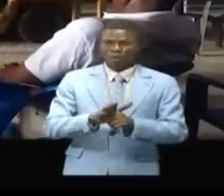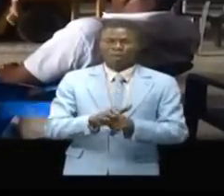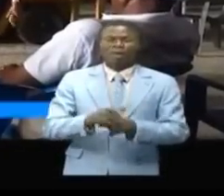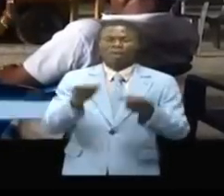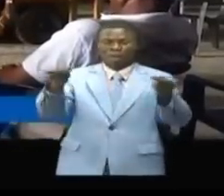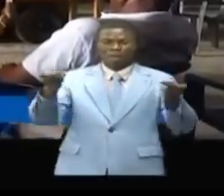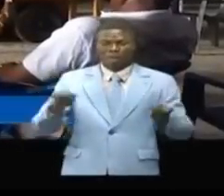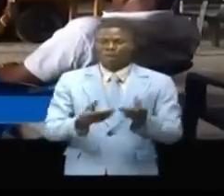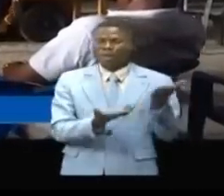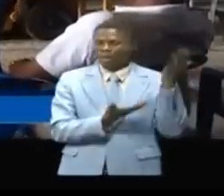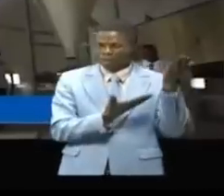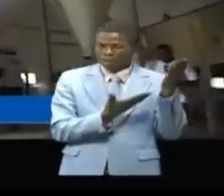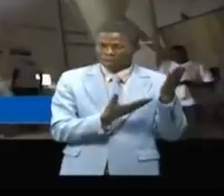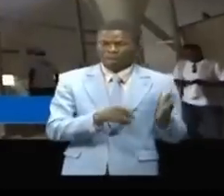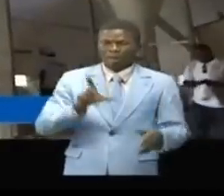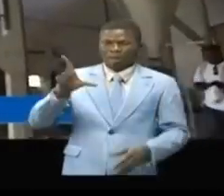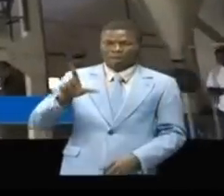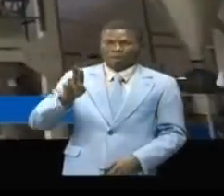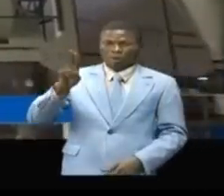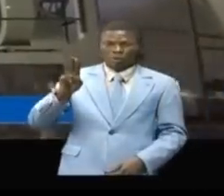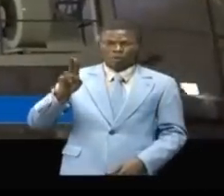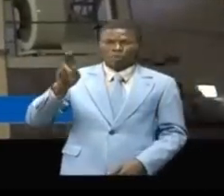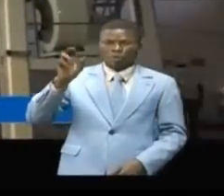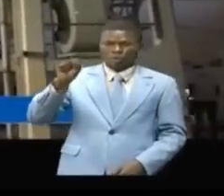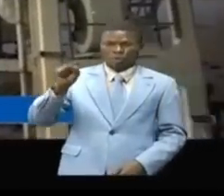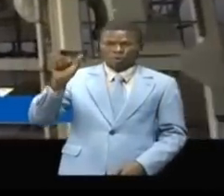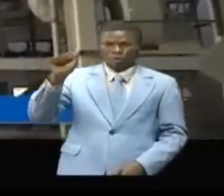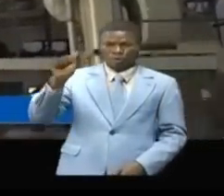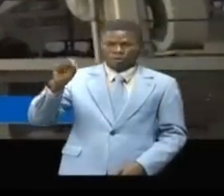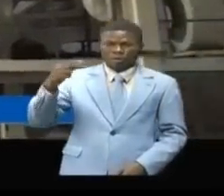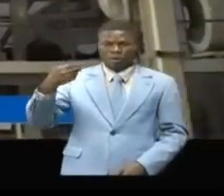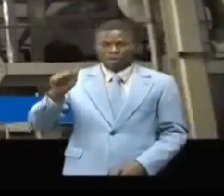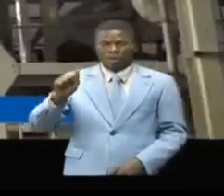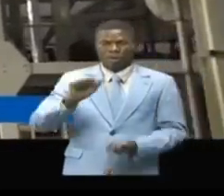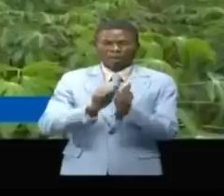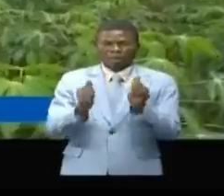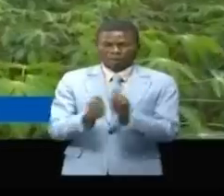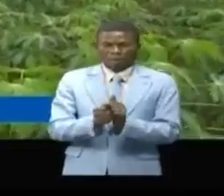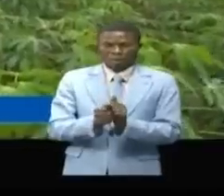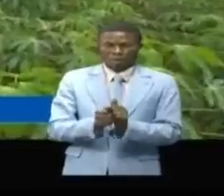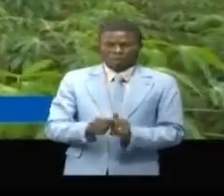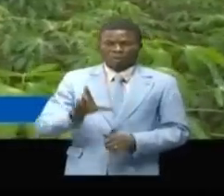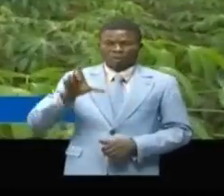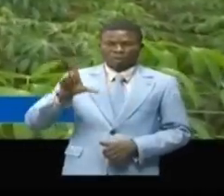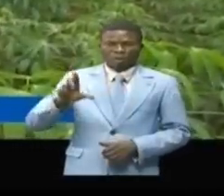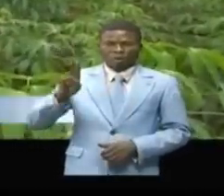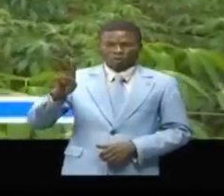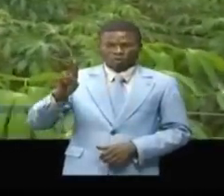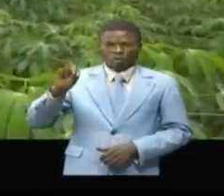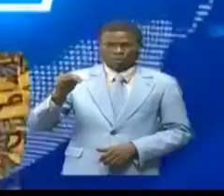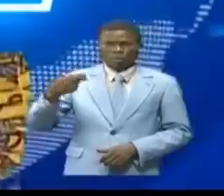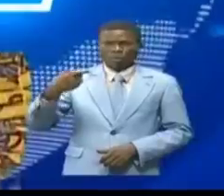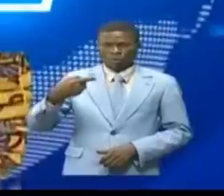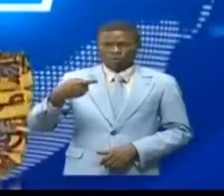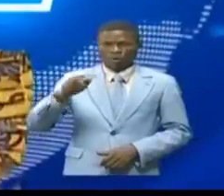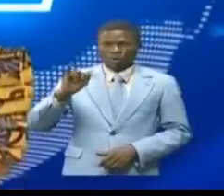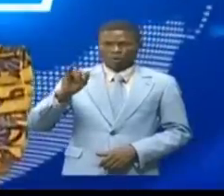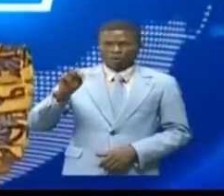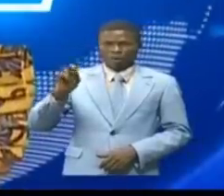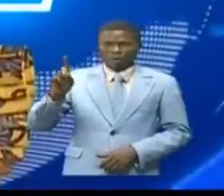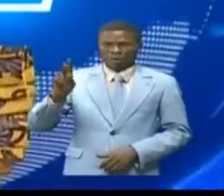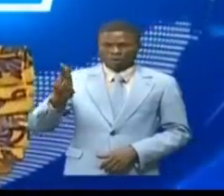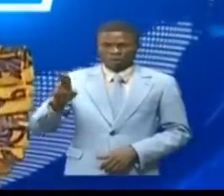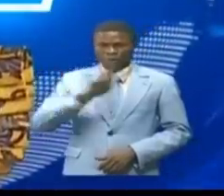sites potentiels à Lusanga et à Kikanji, dans le secteur de Mungindu, territoire de Gungu.